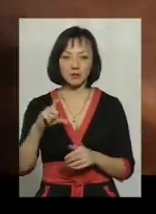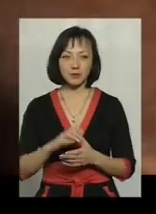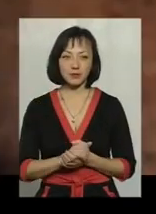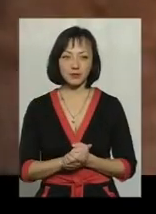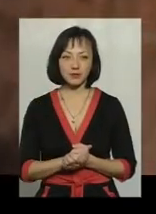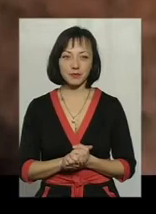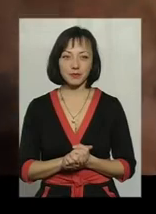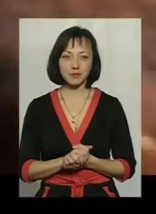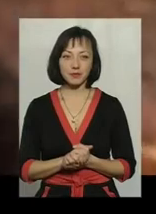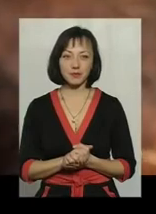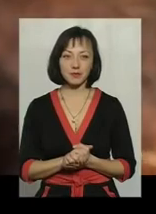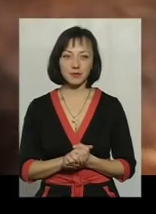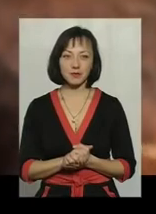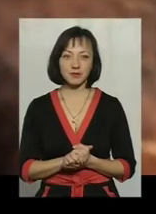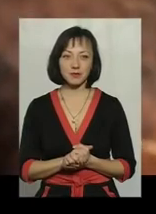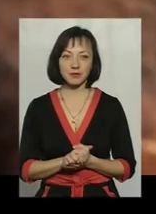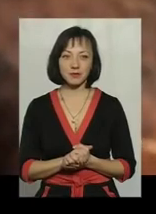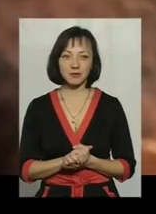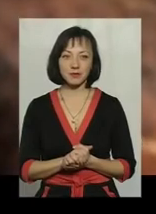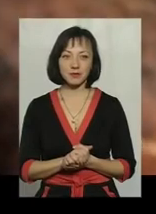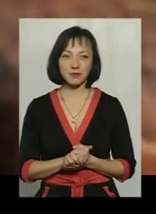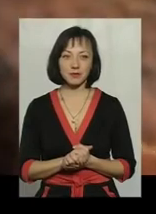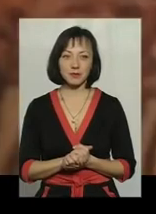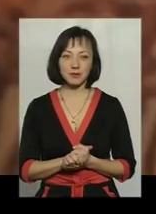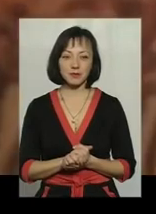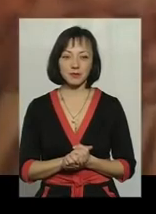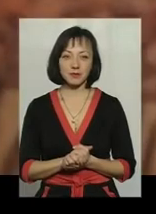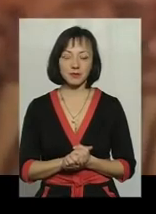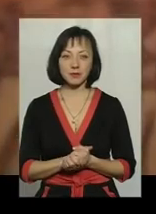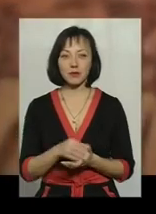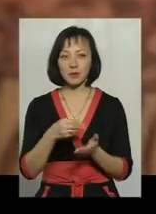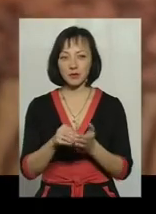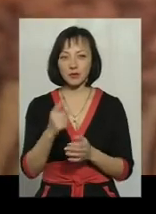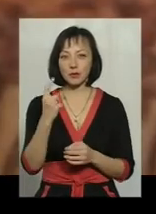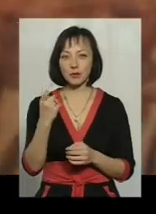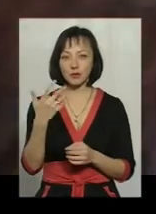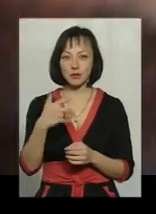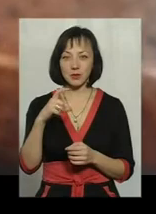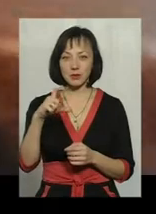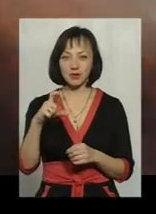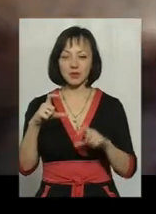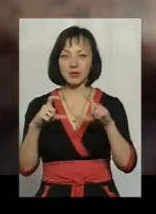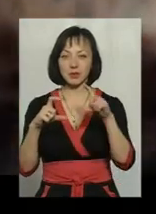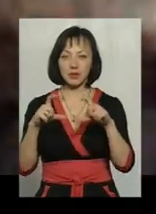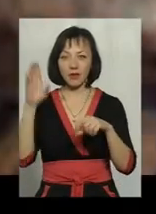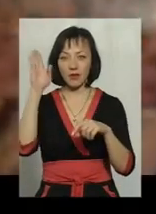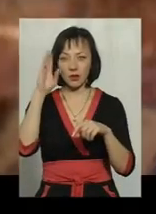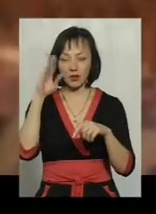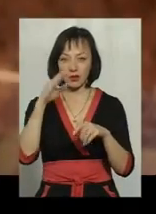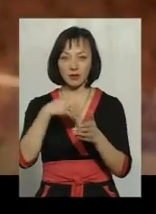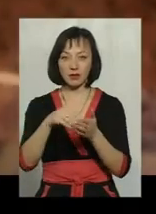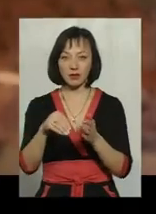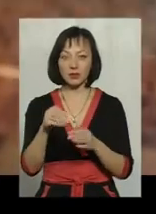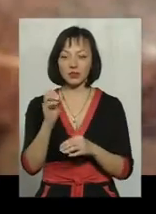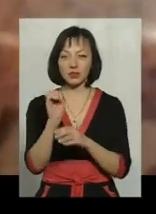гривень. Так, у нас свої клієнти. Беремо 150 грамів горілки та стакан води нам обійшлися лише